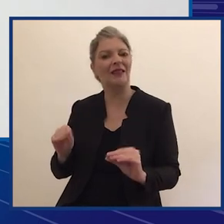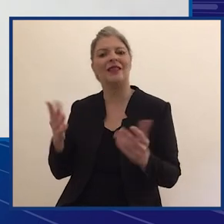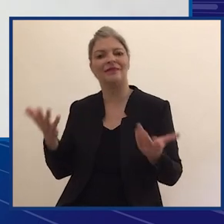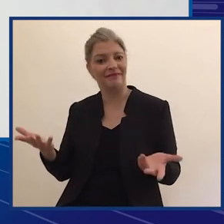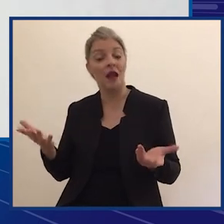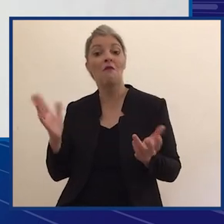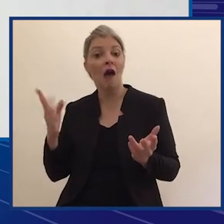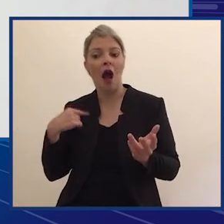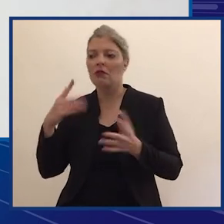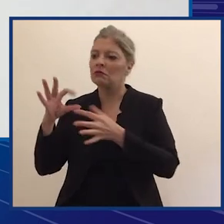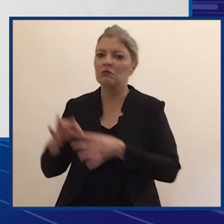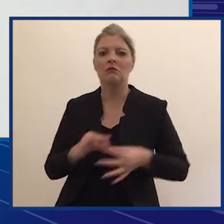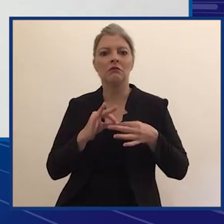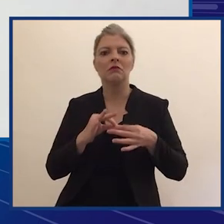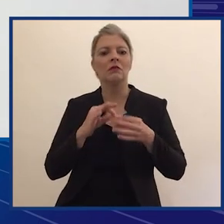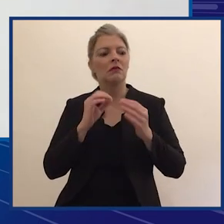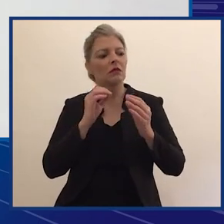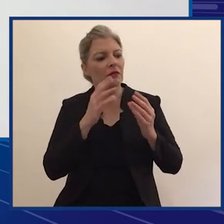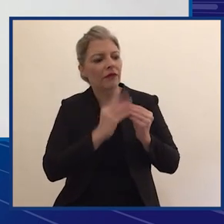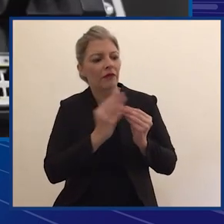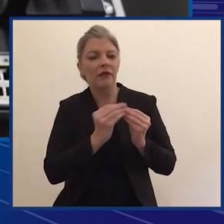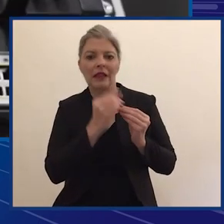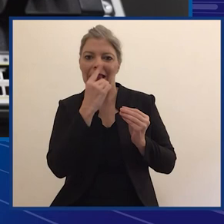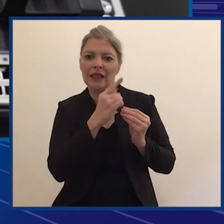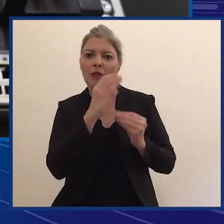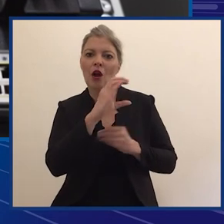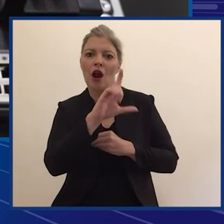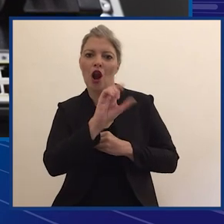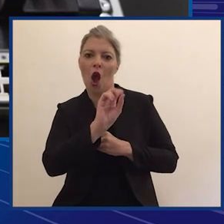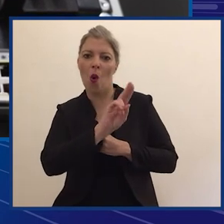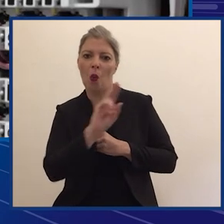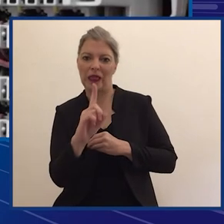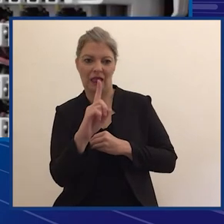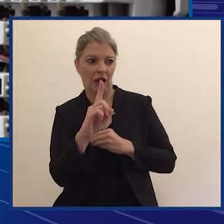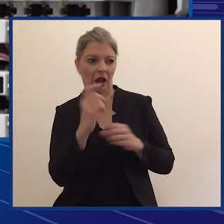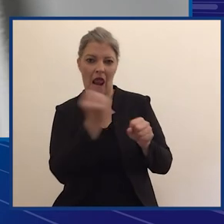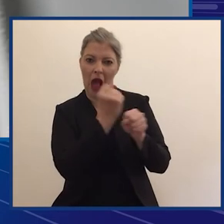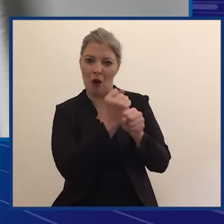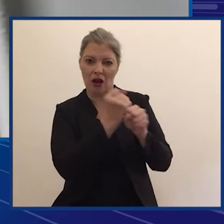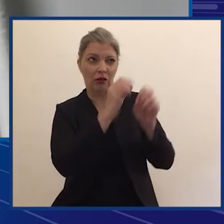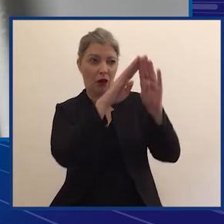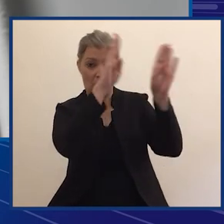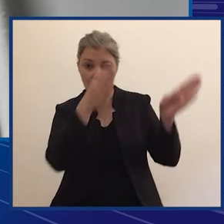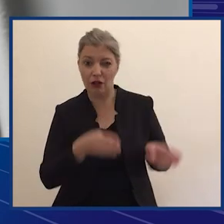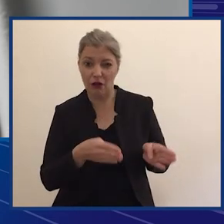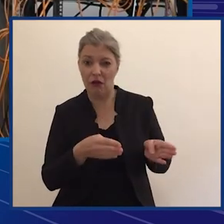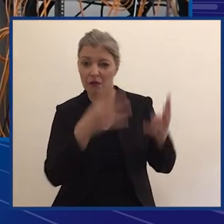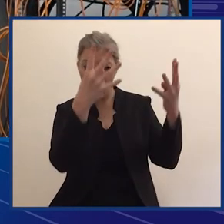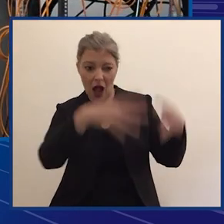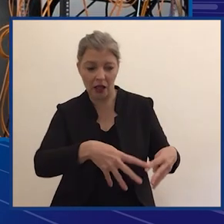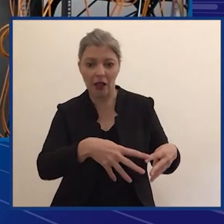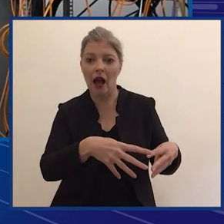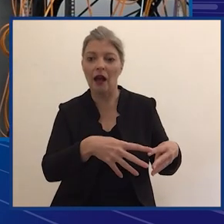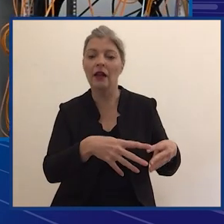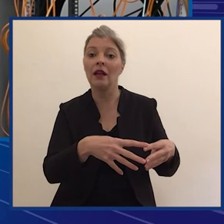attività perché l'abbiamo resa virtuale. Abbiamo realizzato un piccolo cloud di laboratorio dove abbiamo trasferito i software che sono